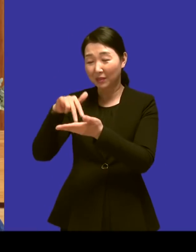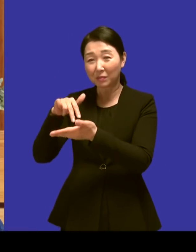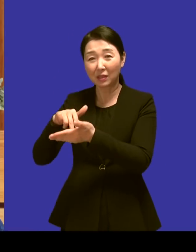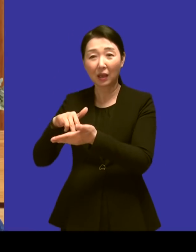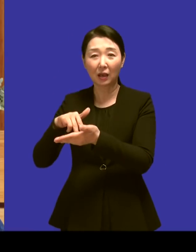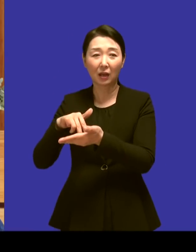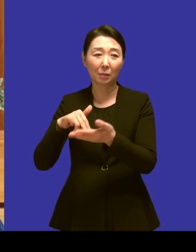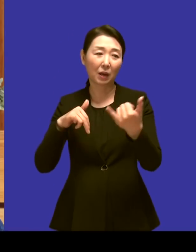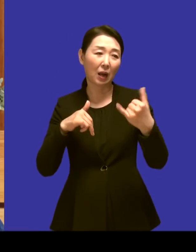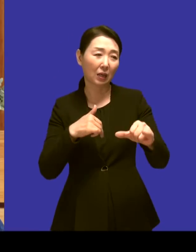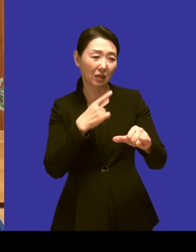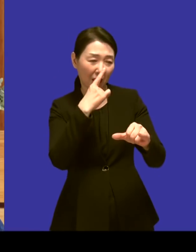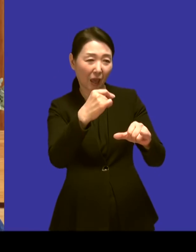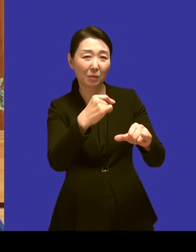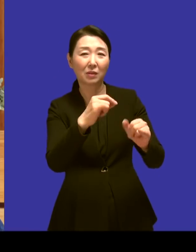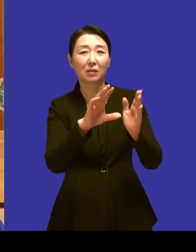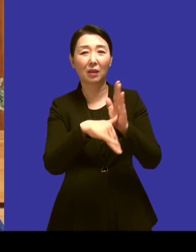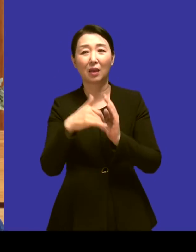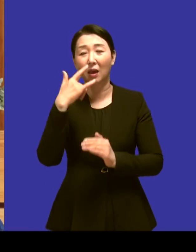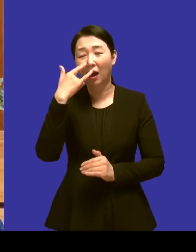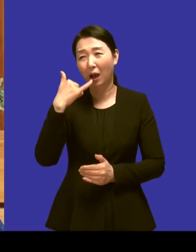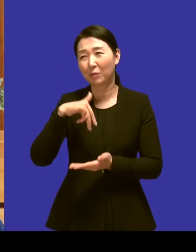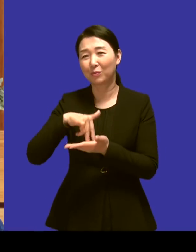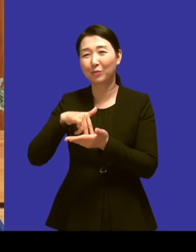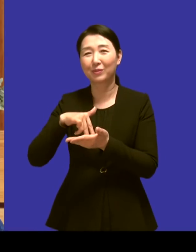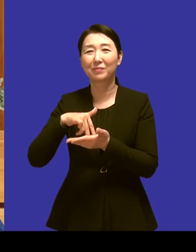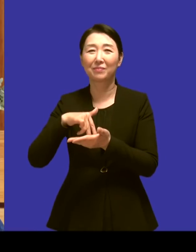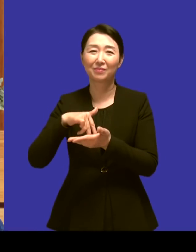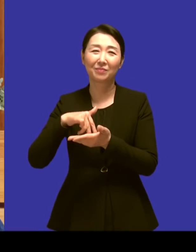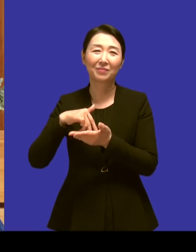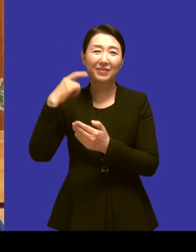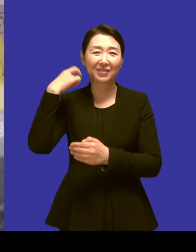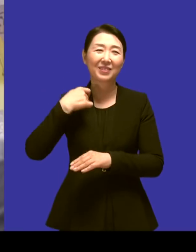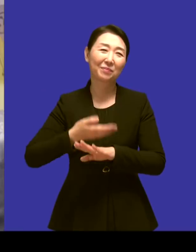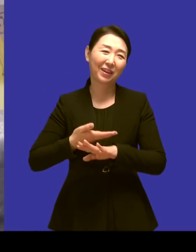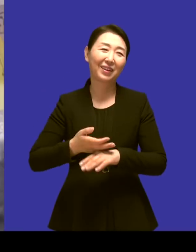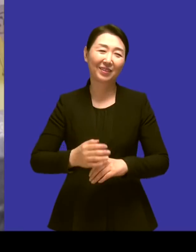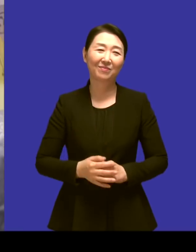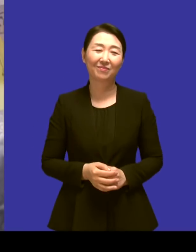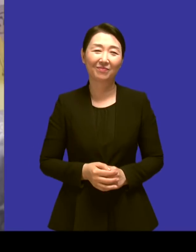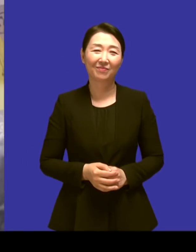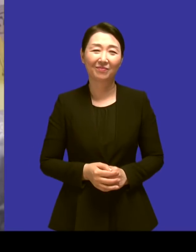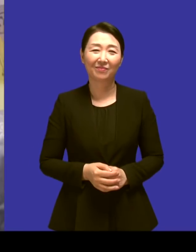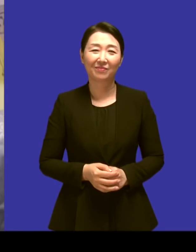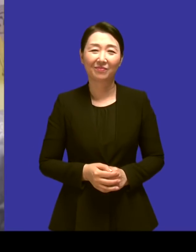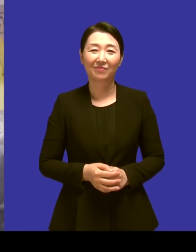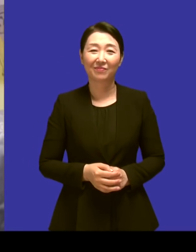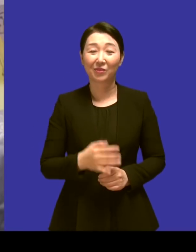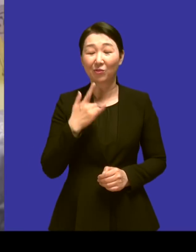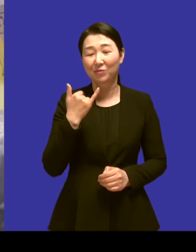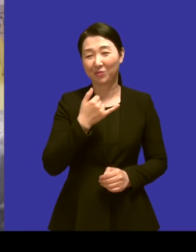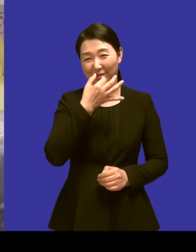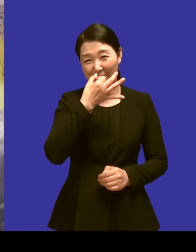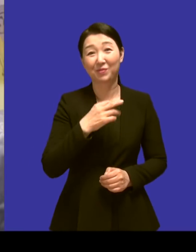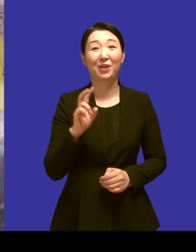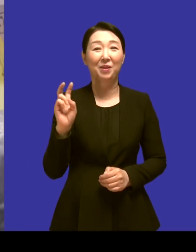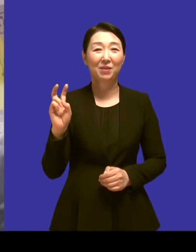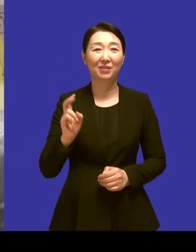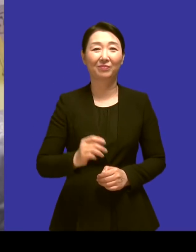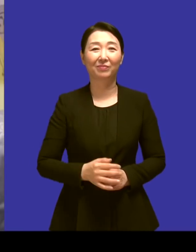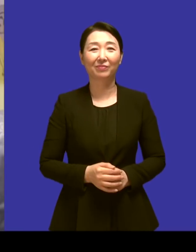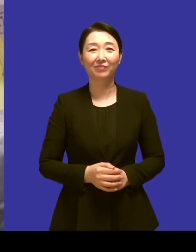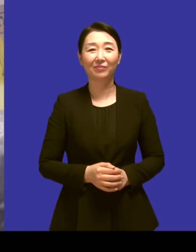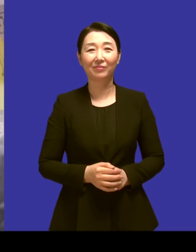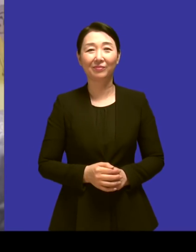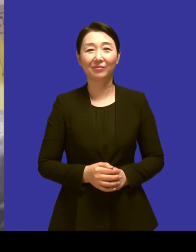예민한 시기의 아들들 보면 또 아버님들 부모님들이 겪는 또 느낌들이 있잖아요. 고충이 있죠. 고충이 저희 있죠. 아버지, 저희 어머니도 엄청 힘드셨을 것 같아요.